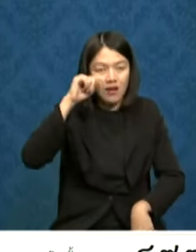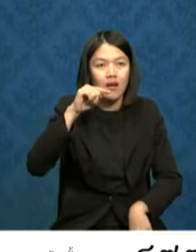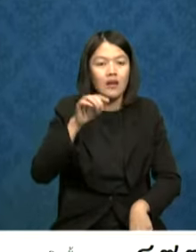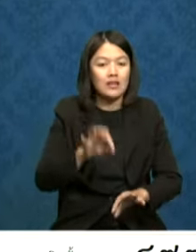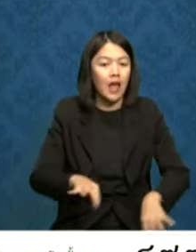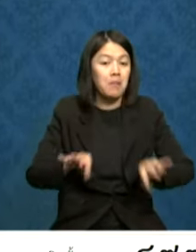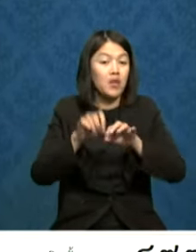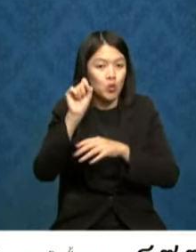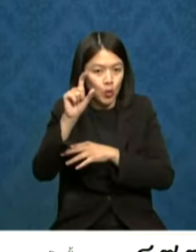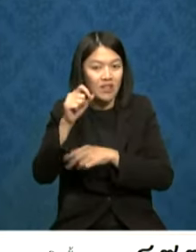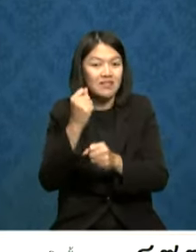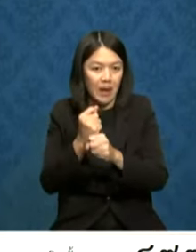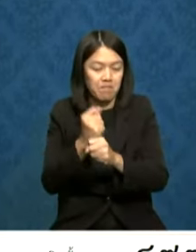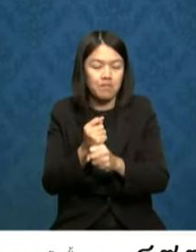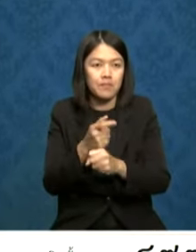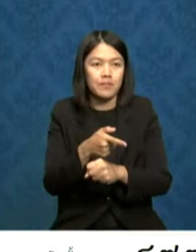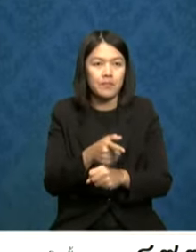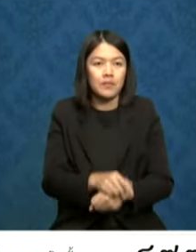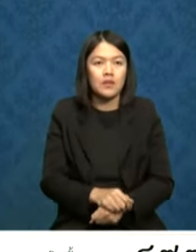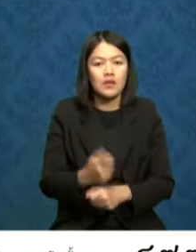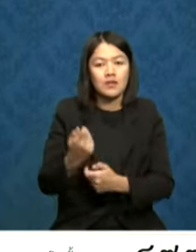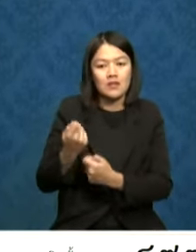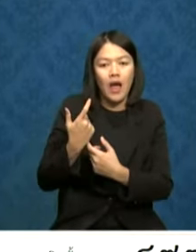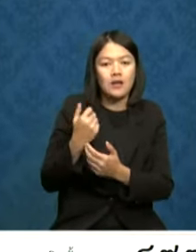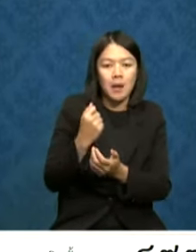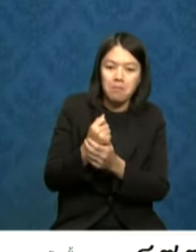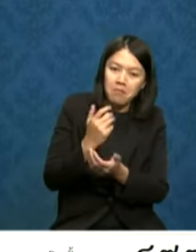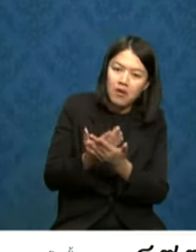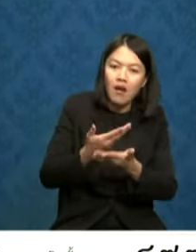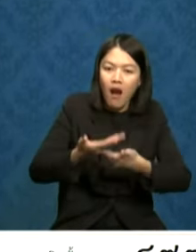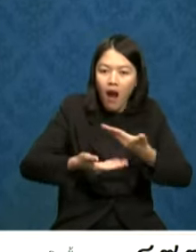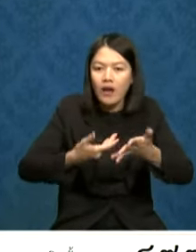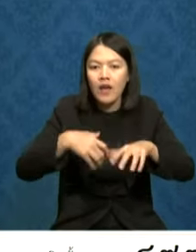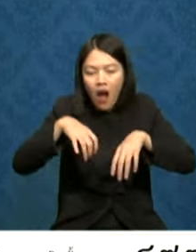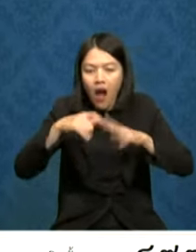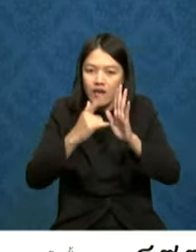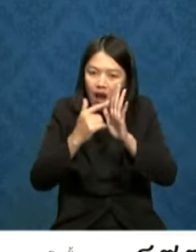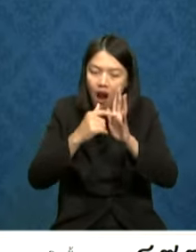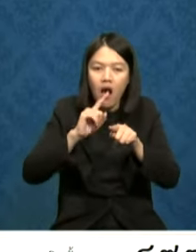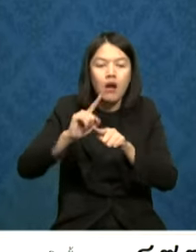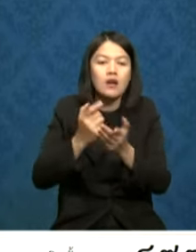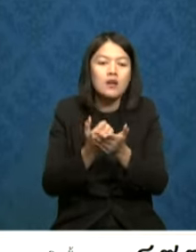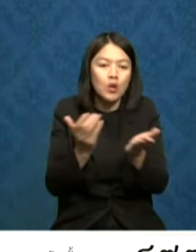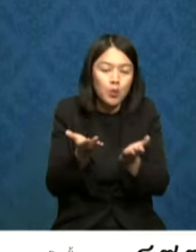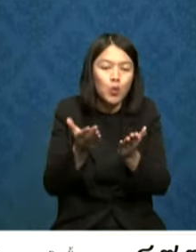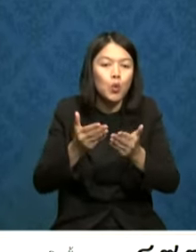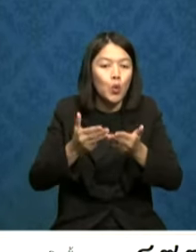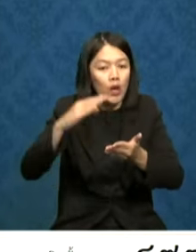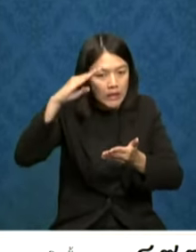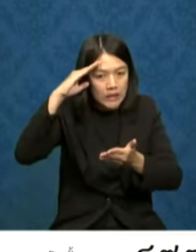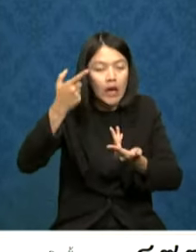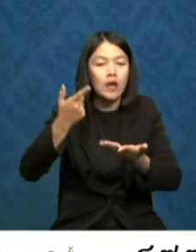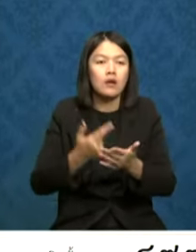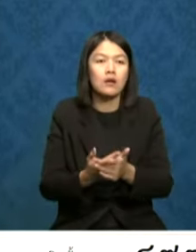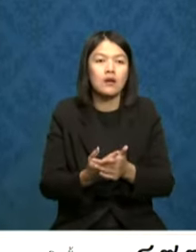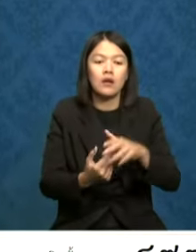ภาวะฉุกเฉินและผลิตนะครับการรับจ้างผลิตการจ้างผลิตการจำหน่ายการจัดหายาเวชภัณฑ์สนับสนุนกองทัพและส่วนราชการ